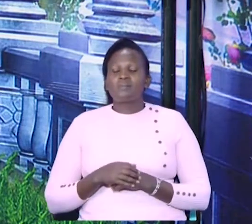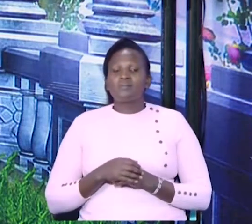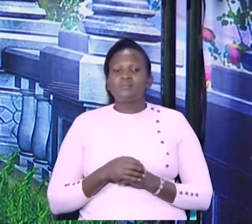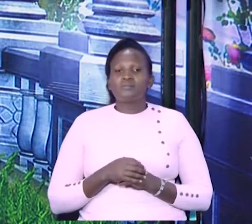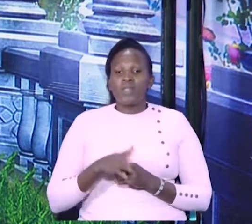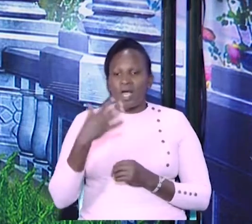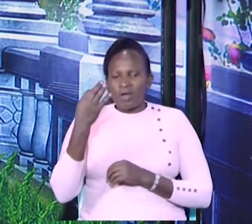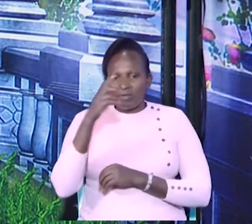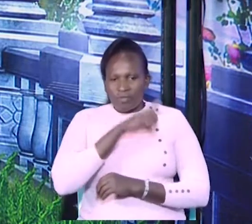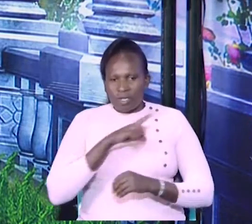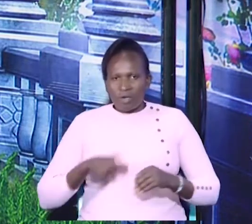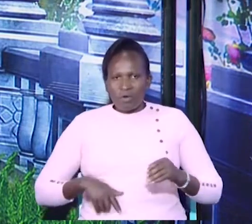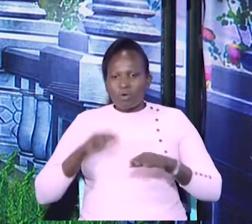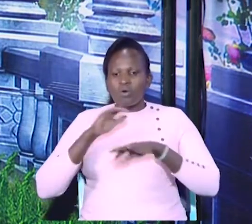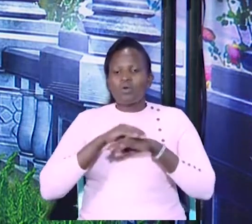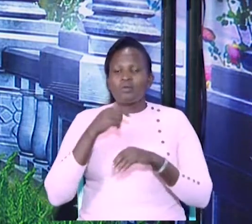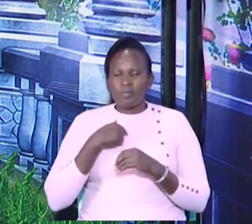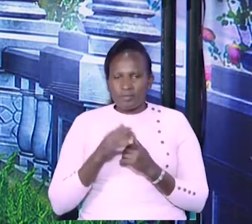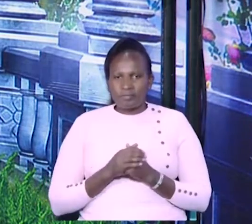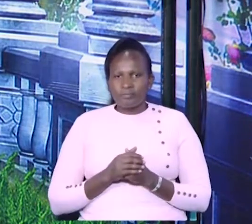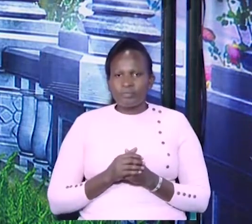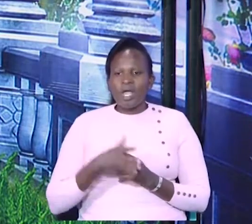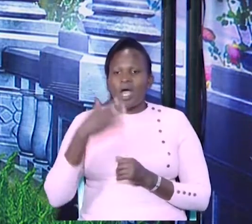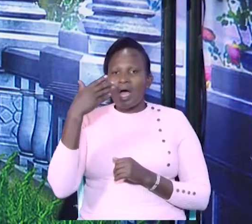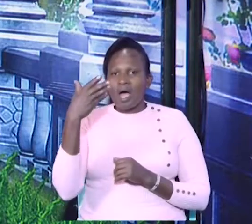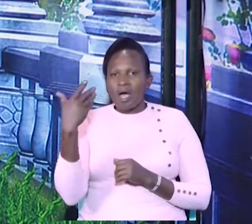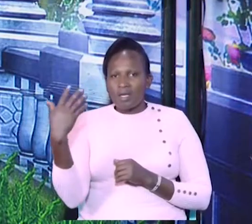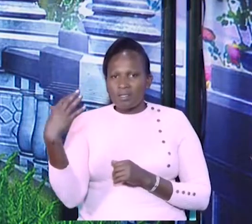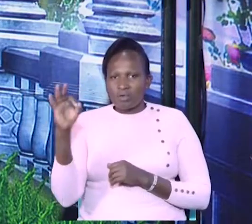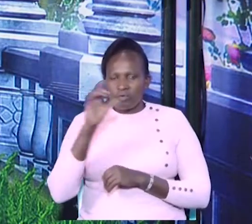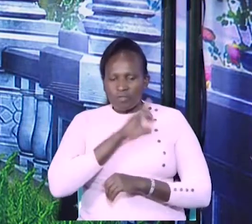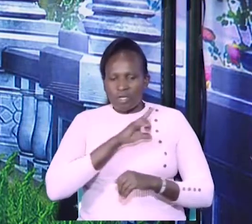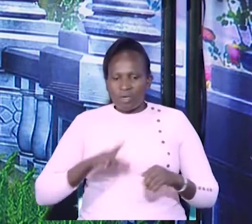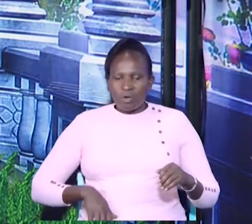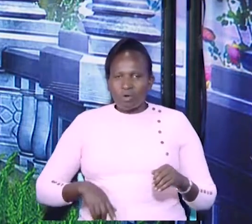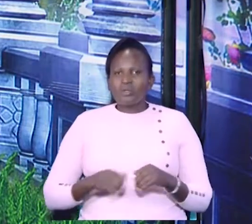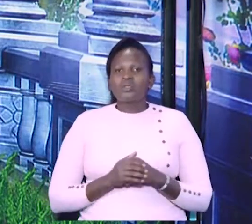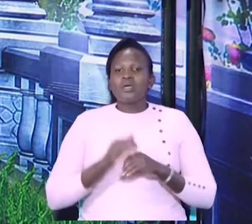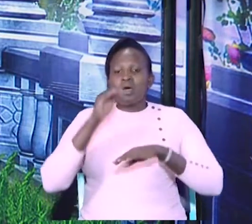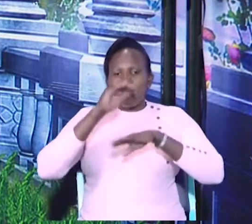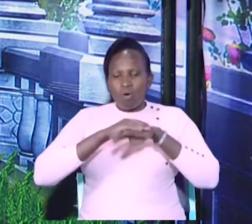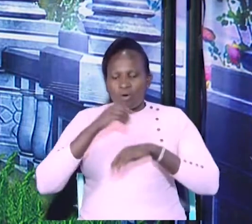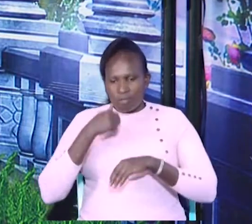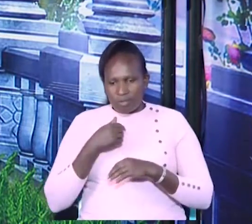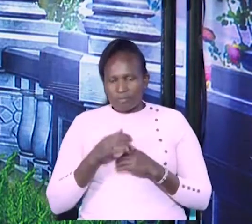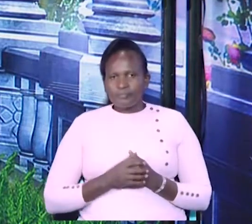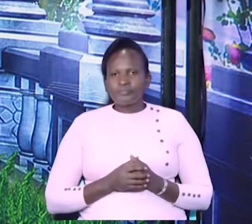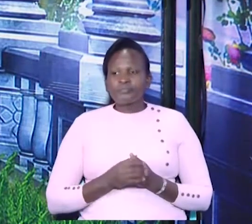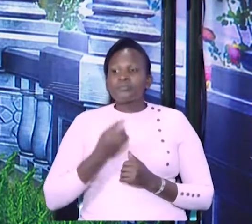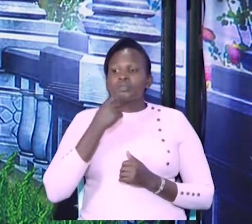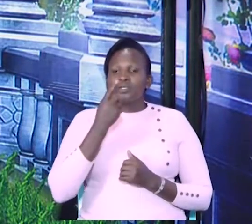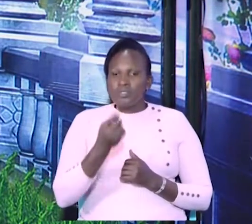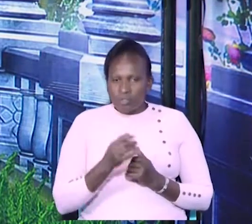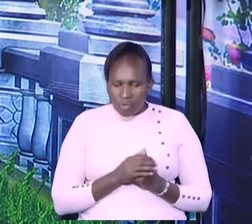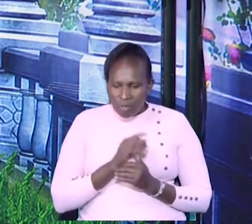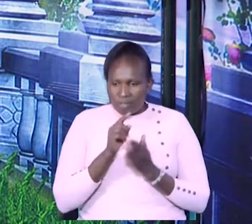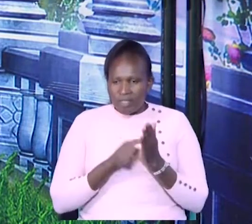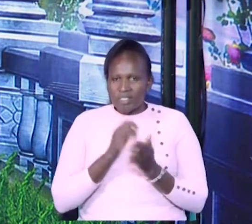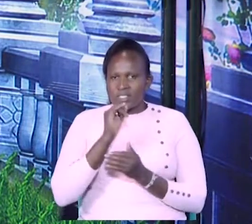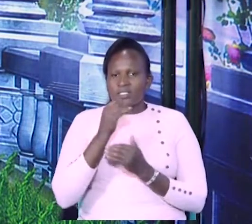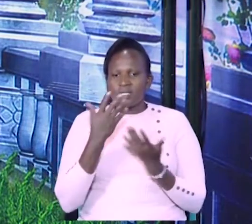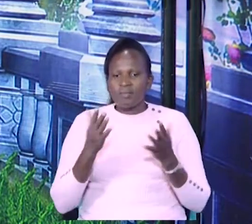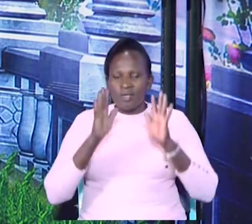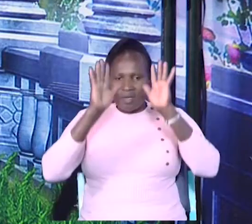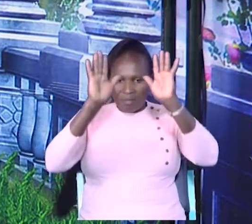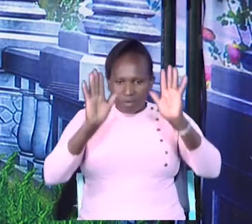of the Lord is upon me. Mkono wa Bwana upo juu yangu. Kwa hivyo, hiyo ni jambo la